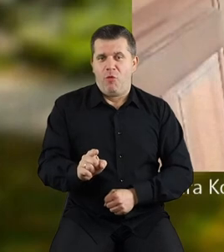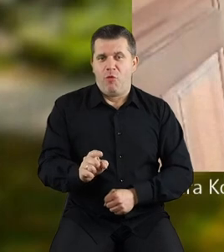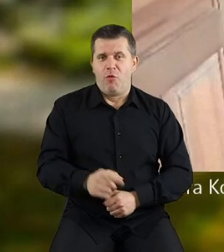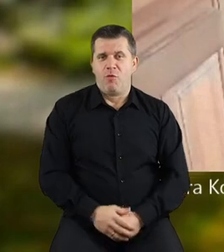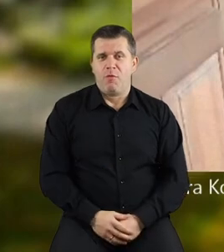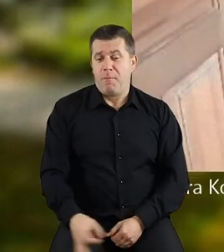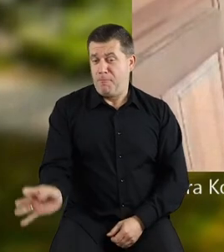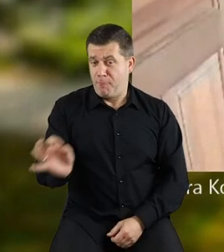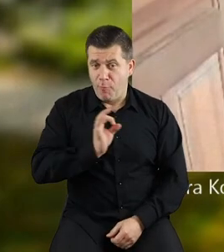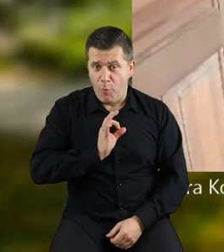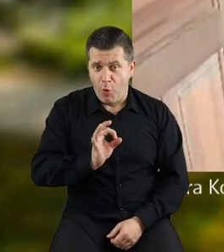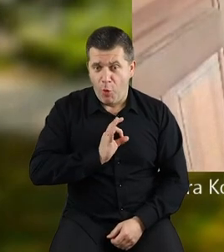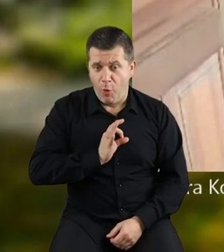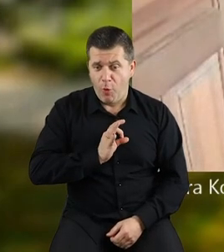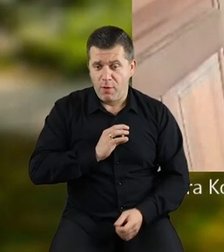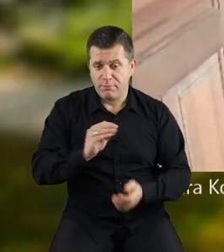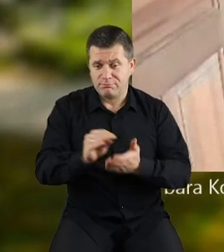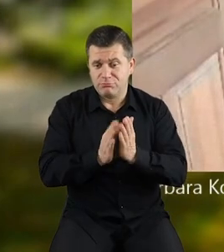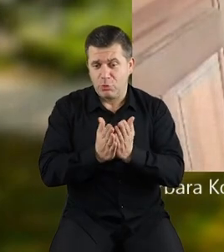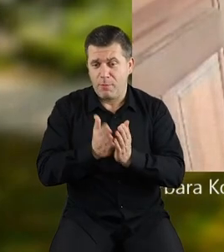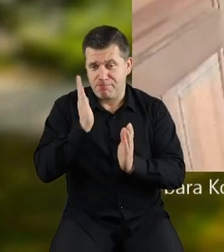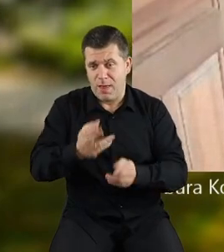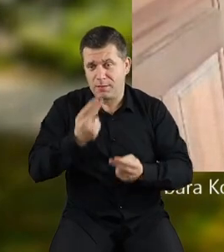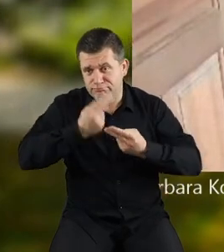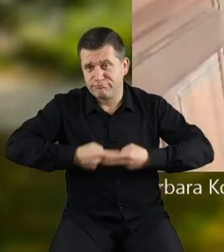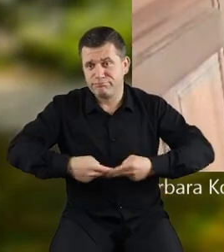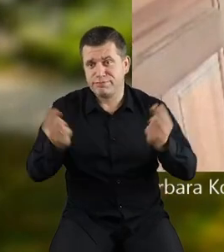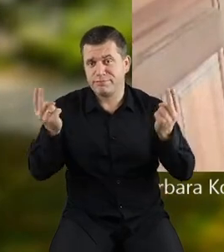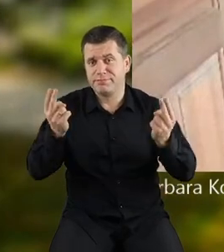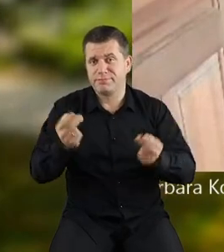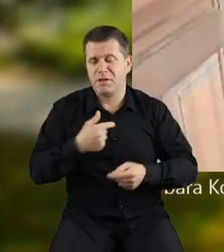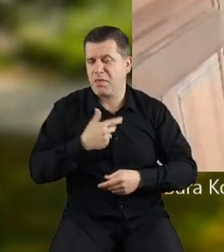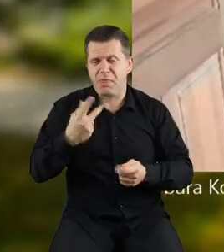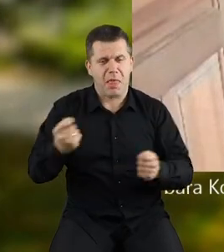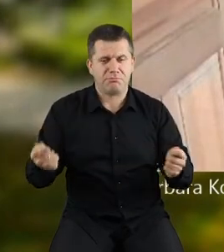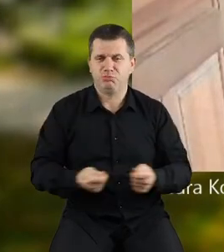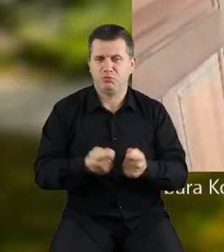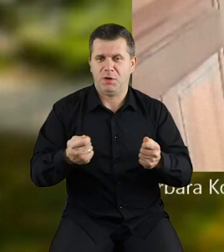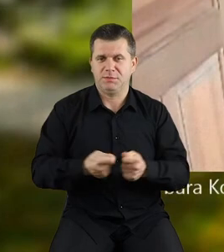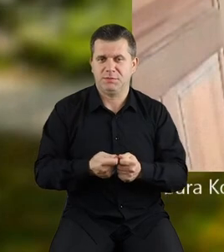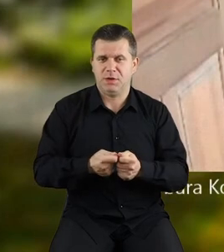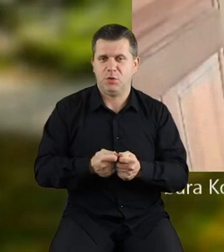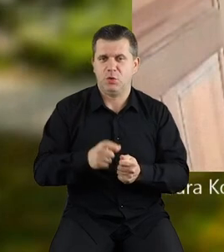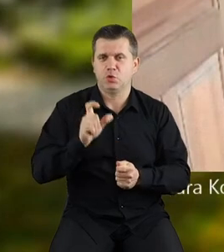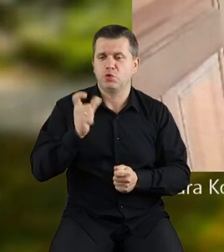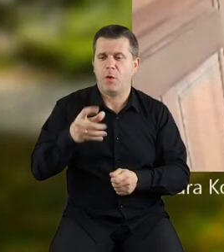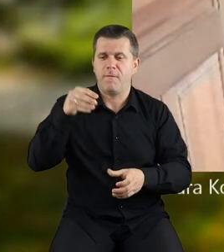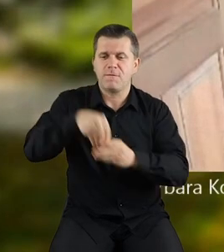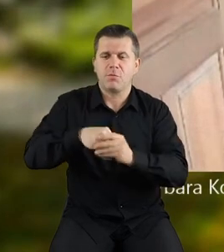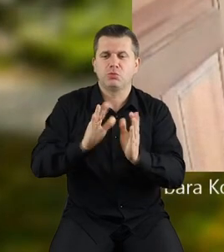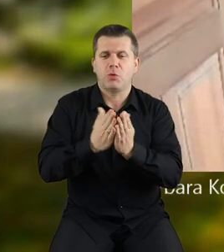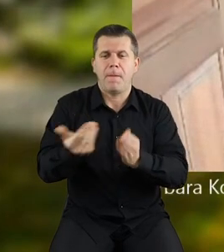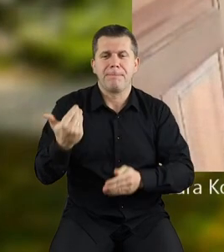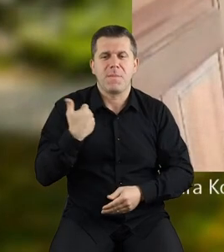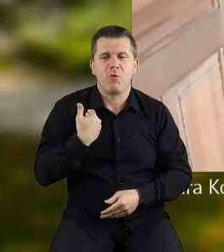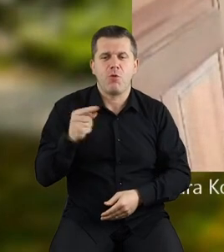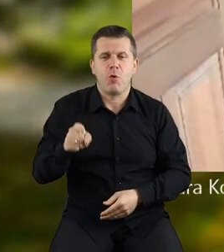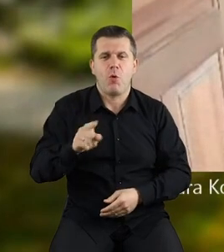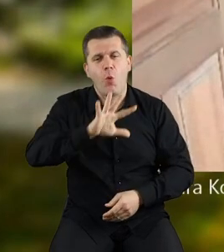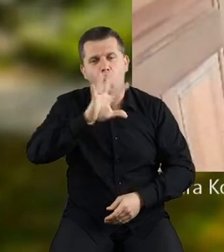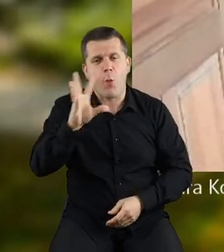że moja powieść się ukaże. I absolutnie mi nie przeszkadzało, że to, co w tej książce